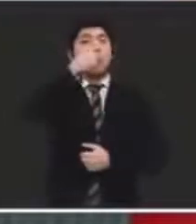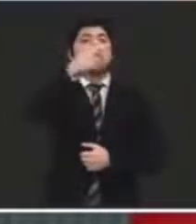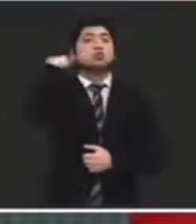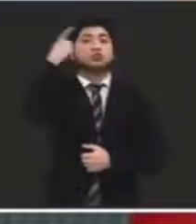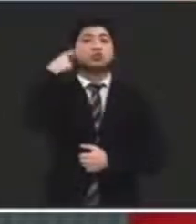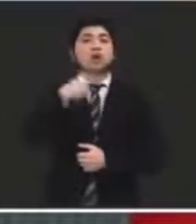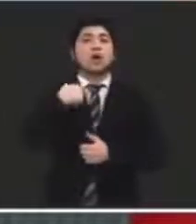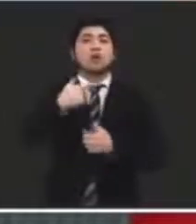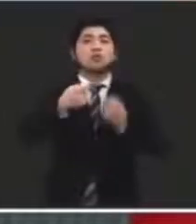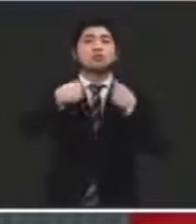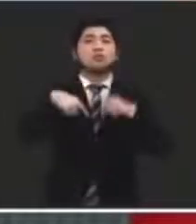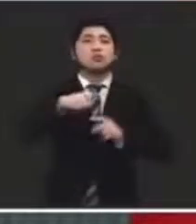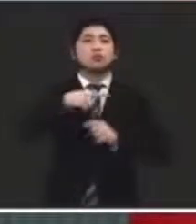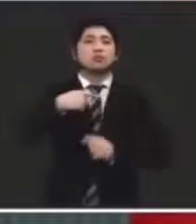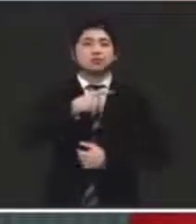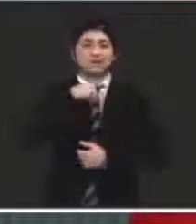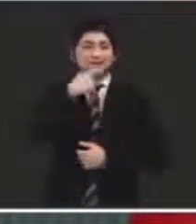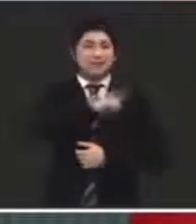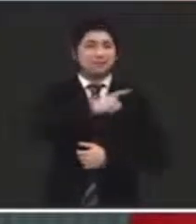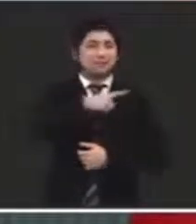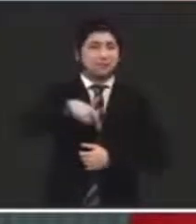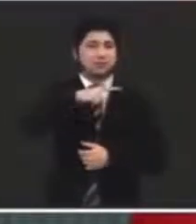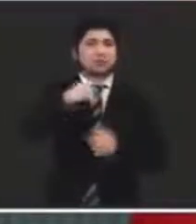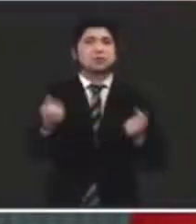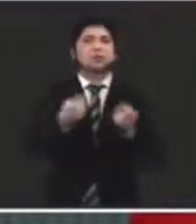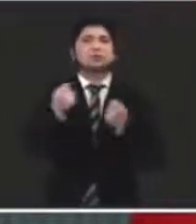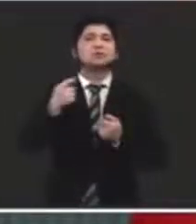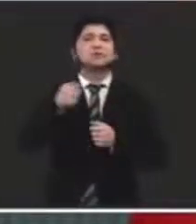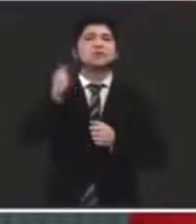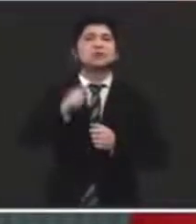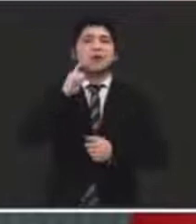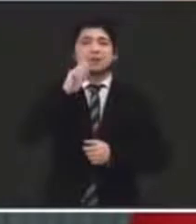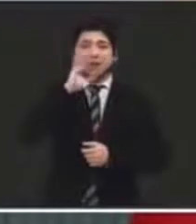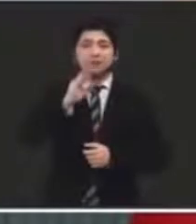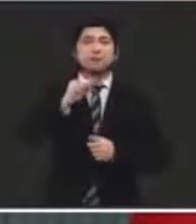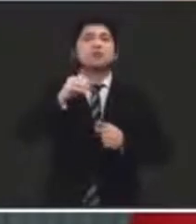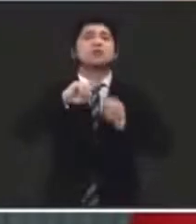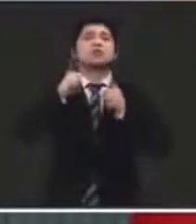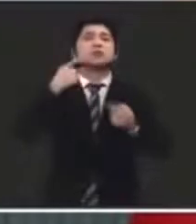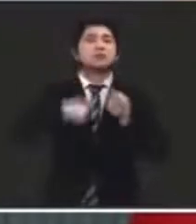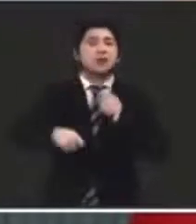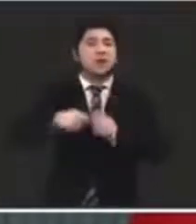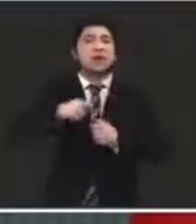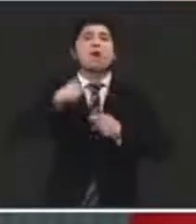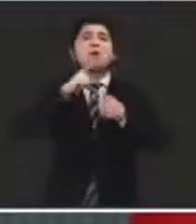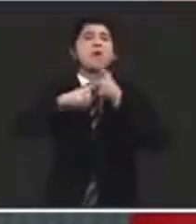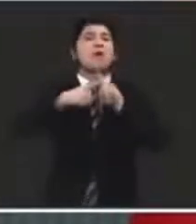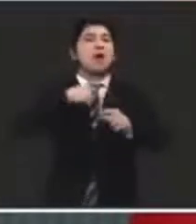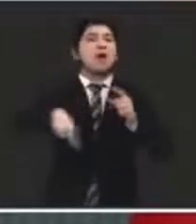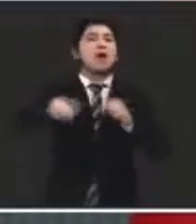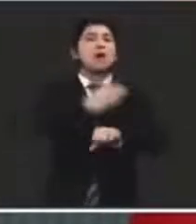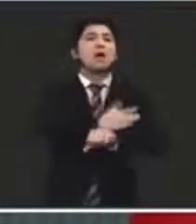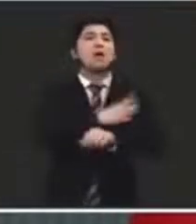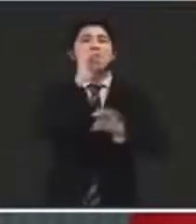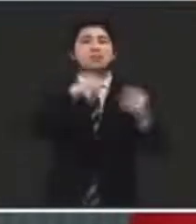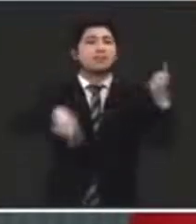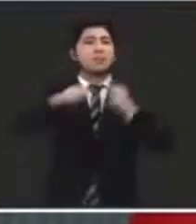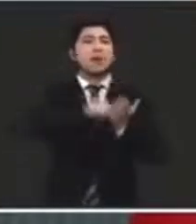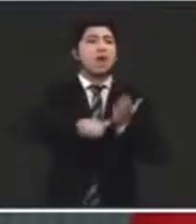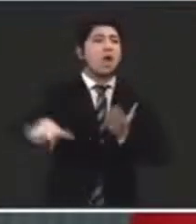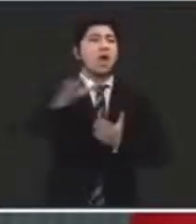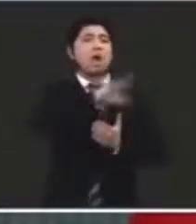kuruluşu temsilcileri iş çevreleri müteşebbisler ülke siyasetinin önde gelen isimleri ile